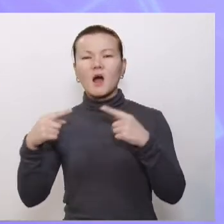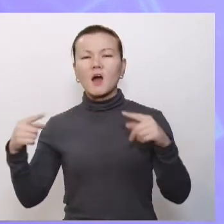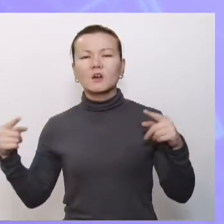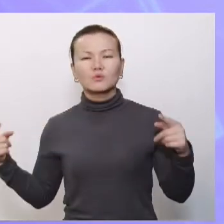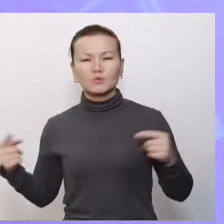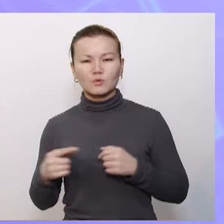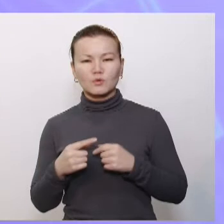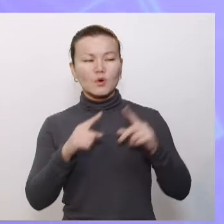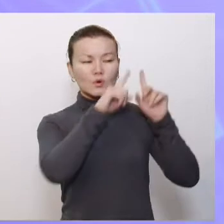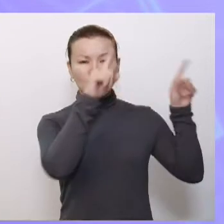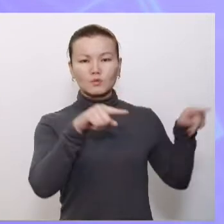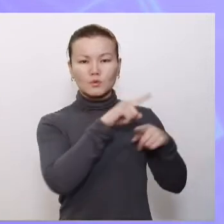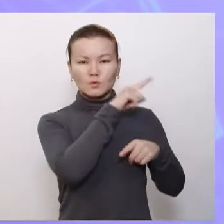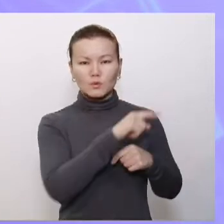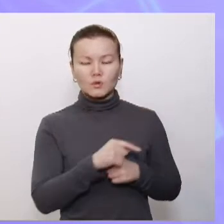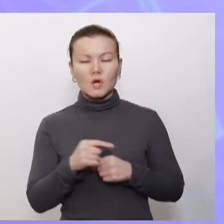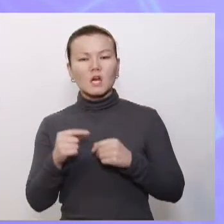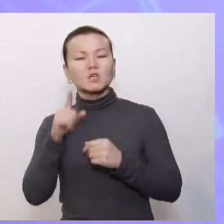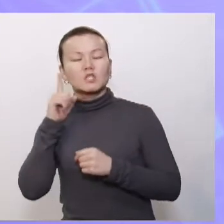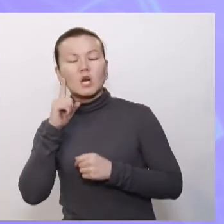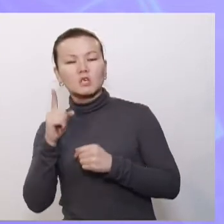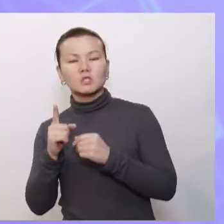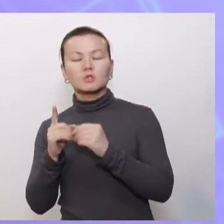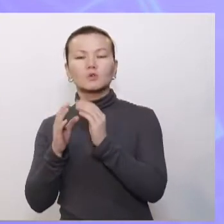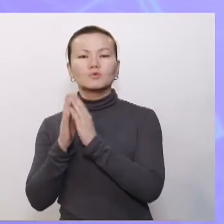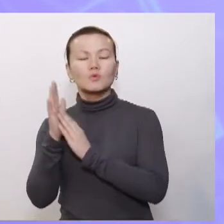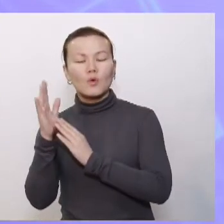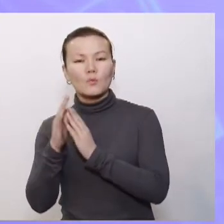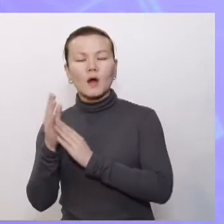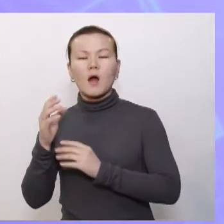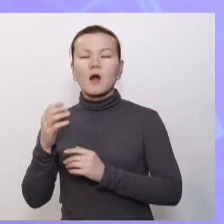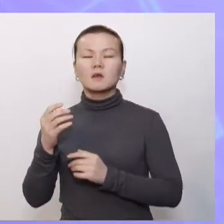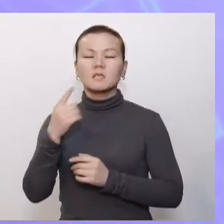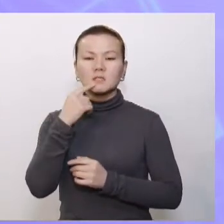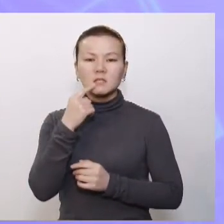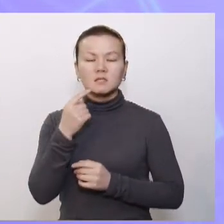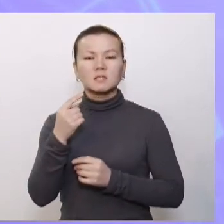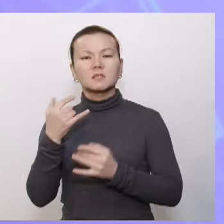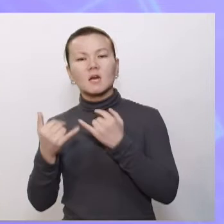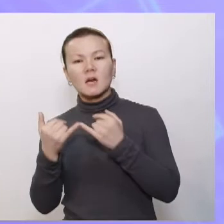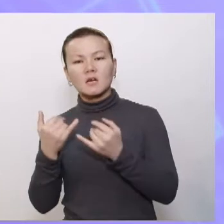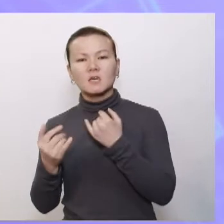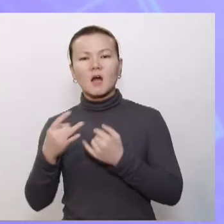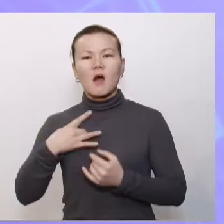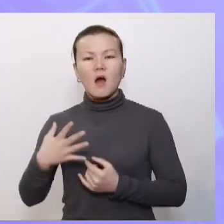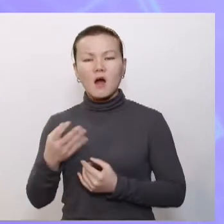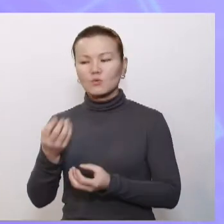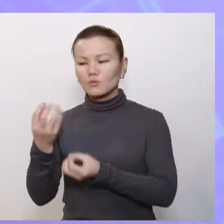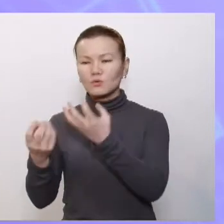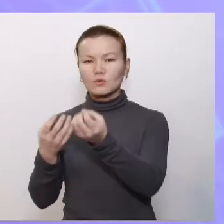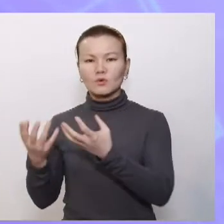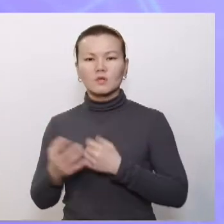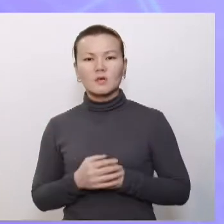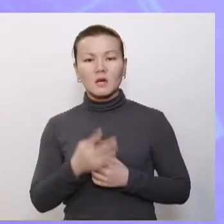Сүрөттөгүдөй жашыл чөп, кызыл, сары, ак гүлдөр. Карагылачы, айлана